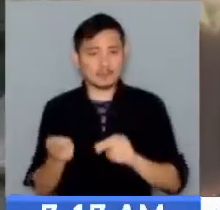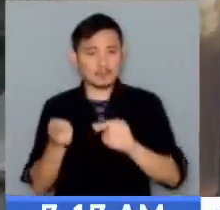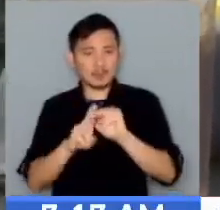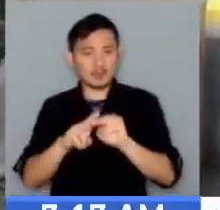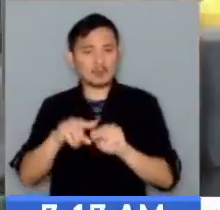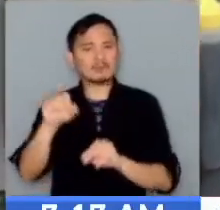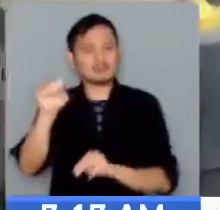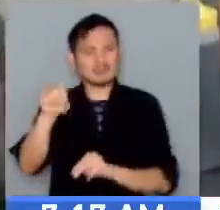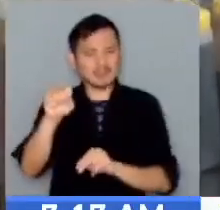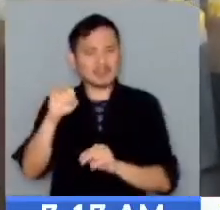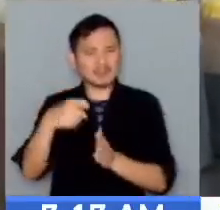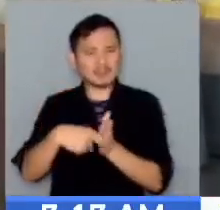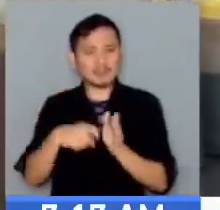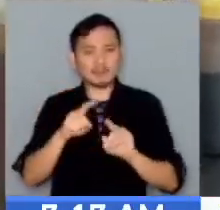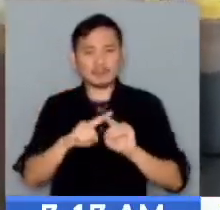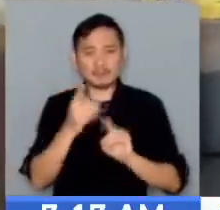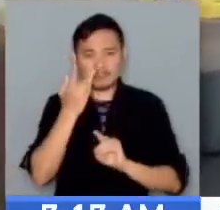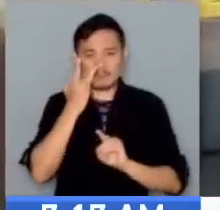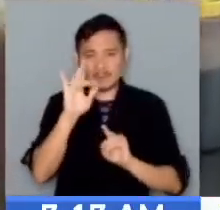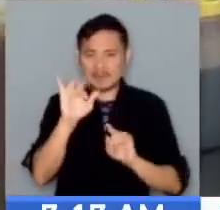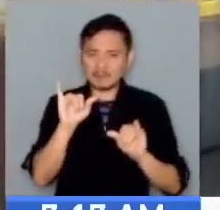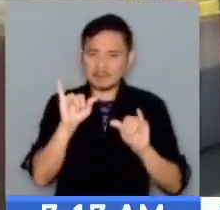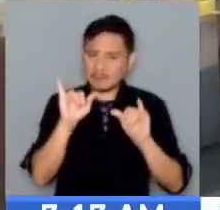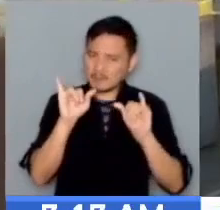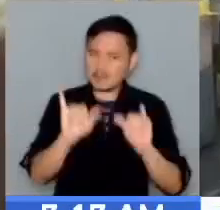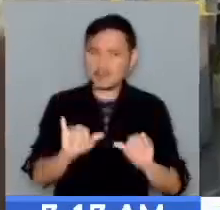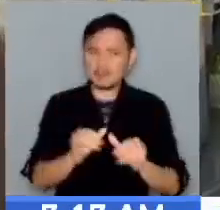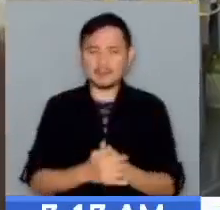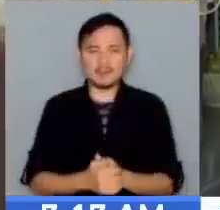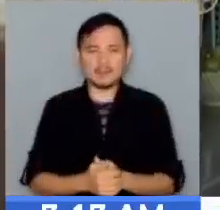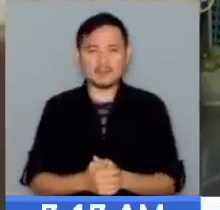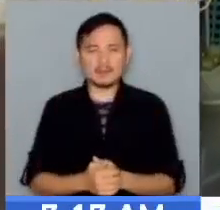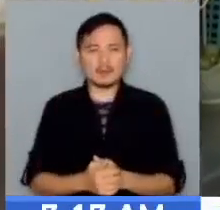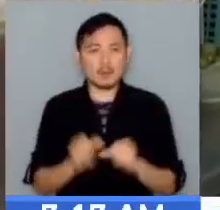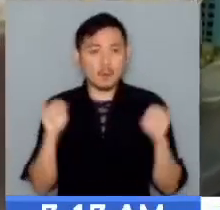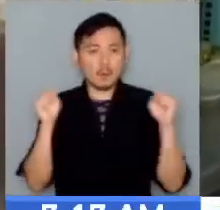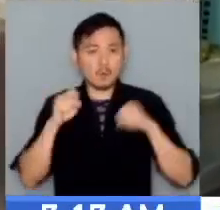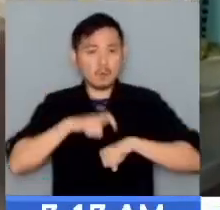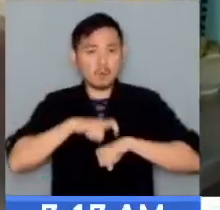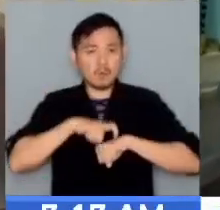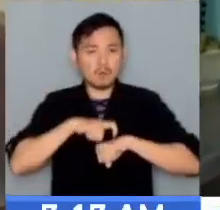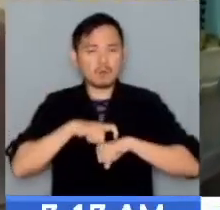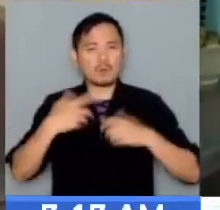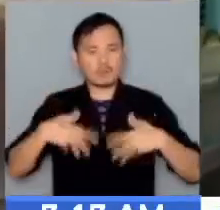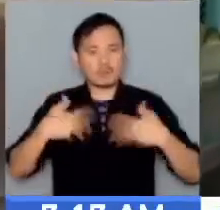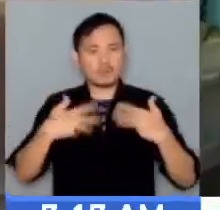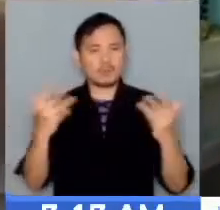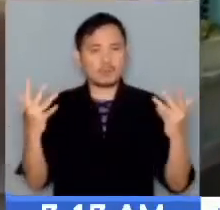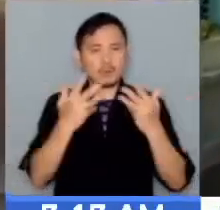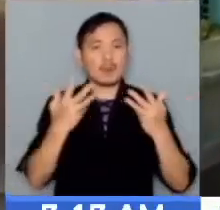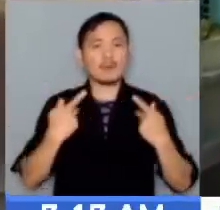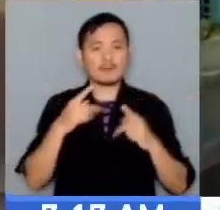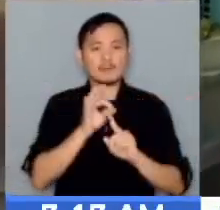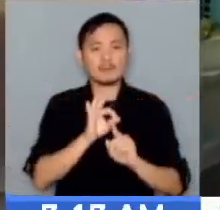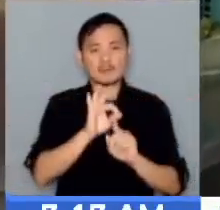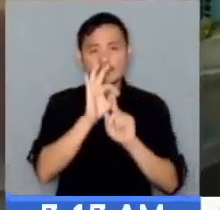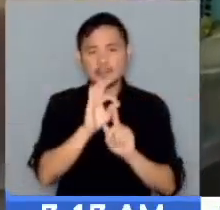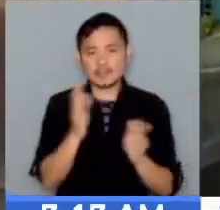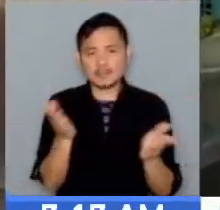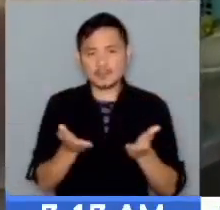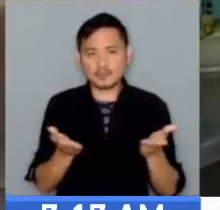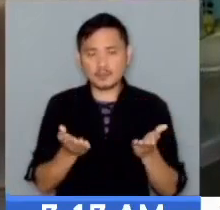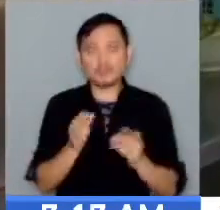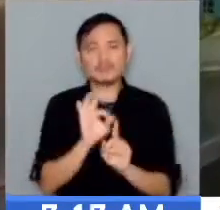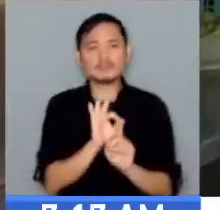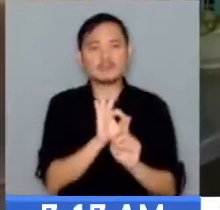sa lasa. At bukod naman dyan, kapag malamig talaga ang panahon, isa pa doon sa mga special na binibenta sa mga tindahan dito, yung kanilang special mami